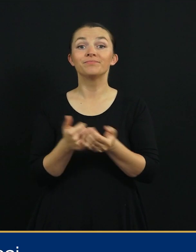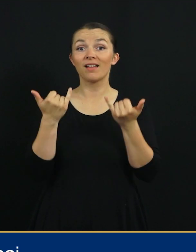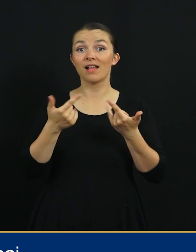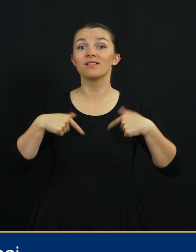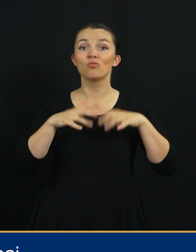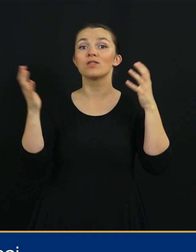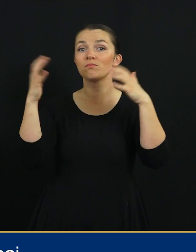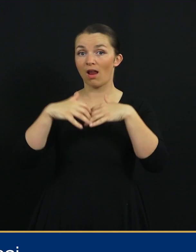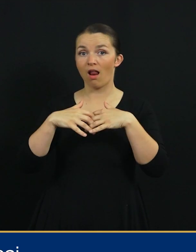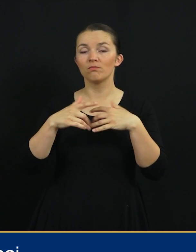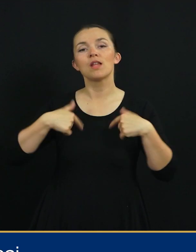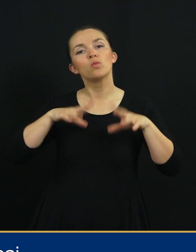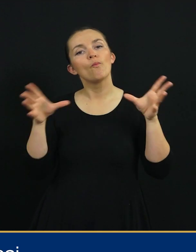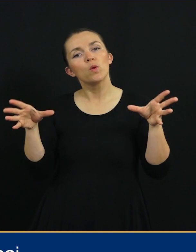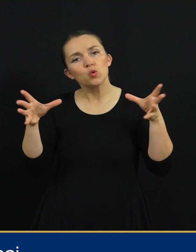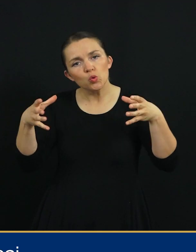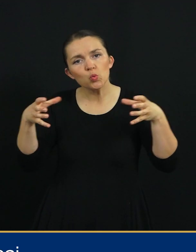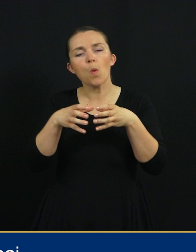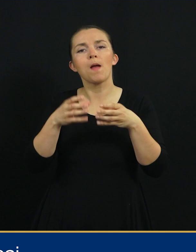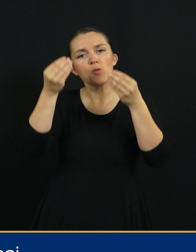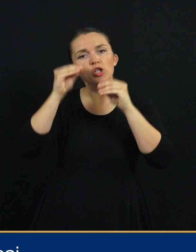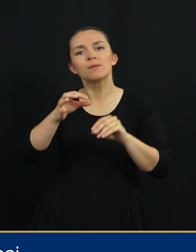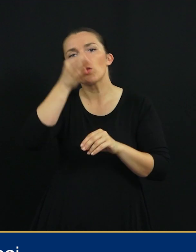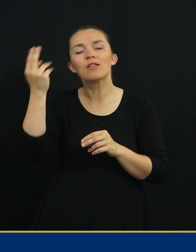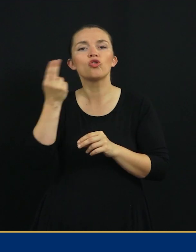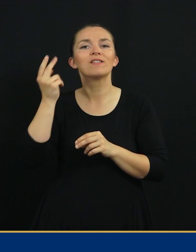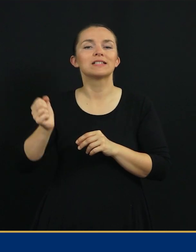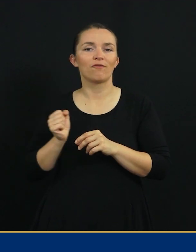Danes smo se zbrali, da skupaj počastimo dan Slovenske vojske.